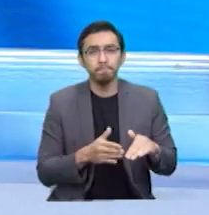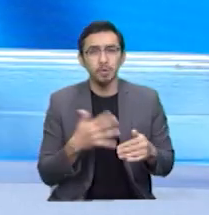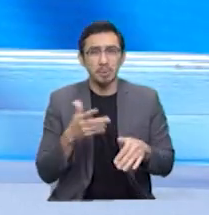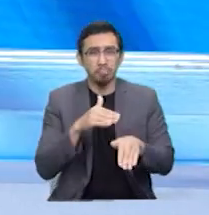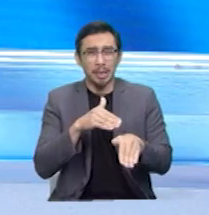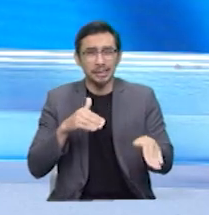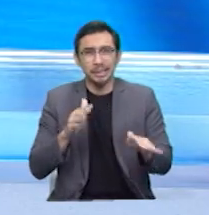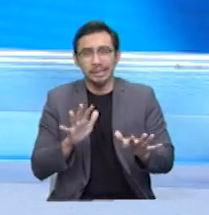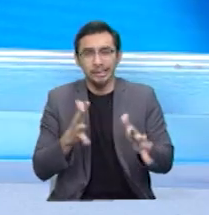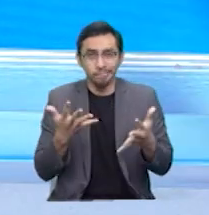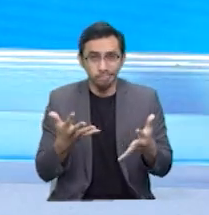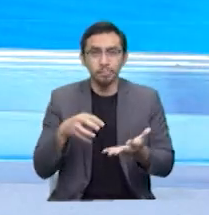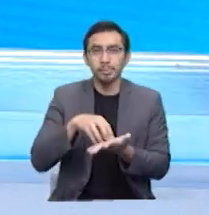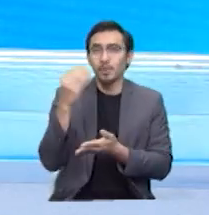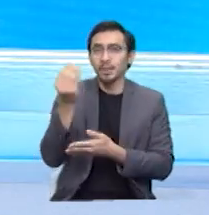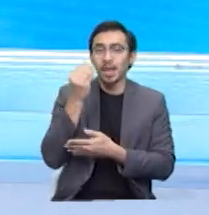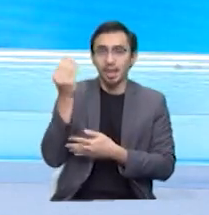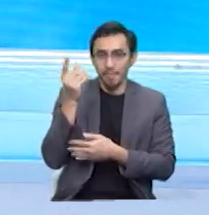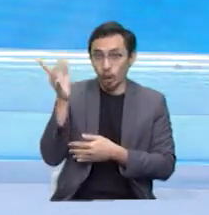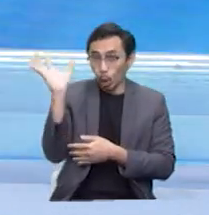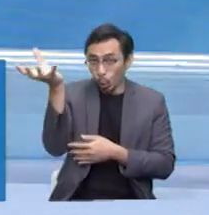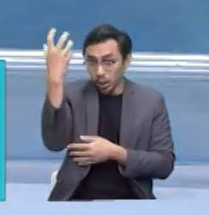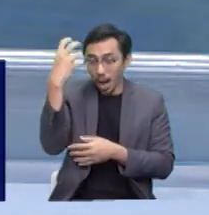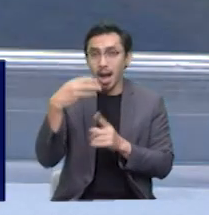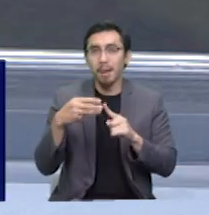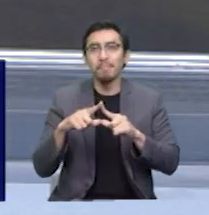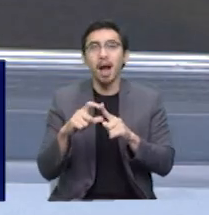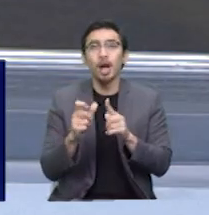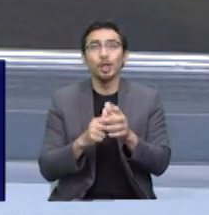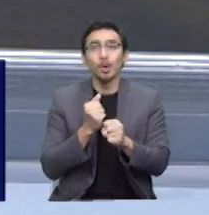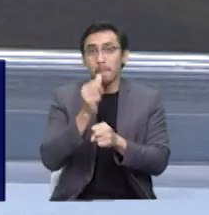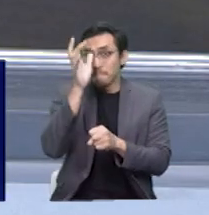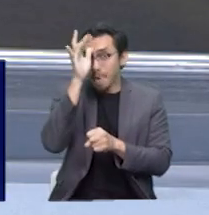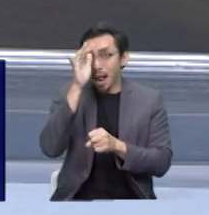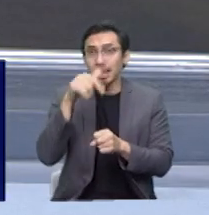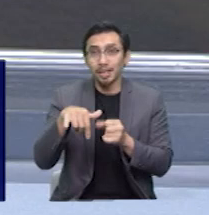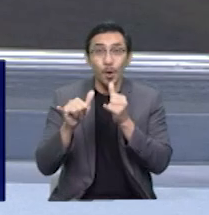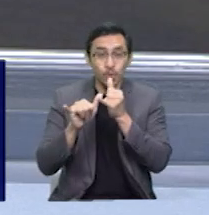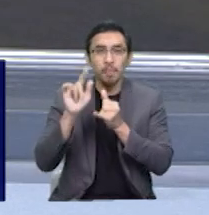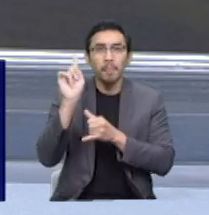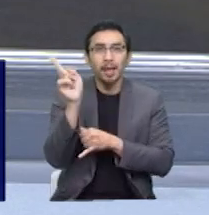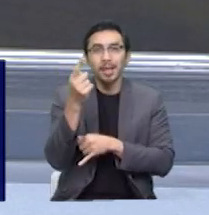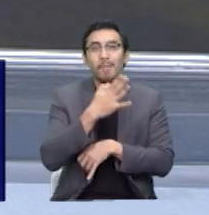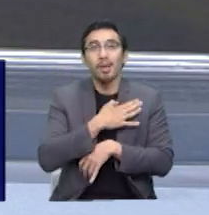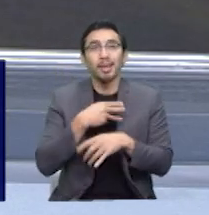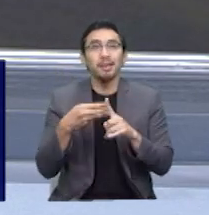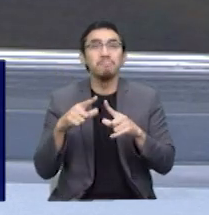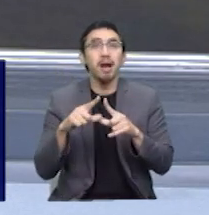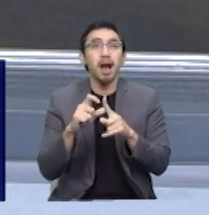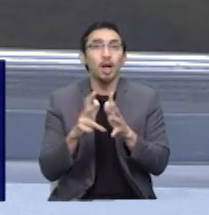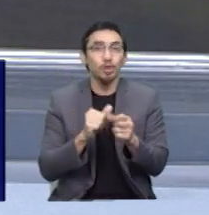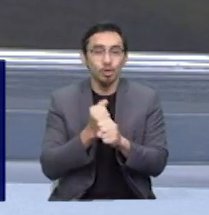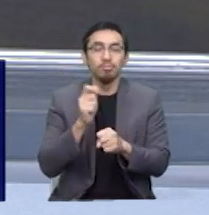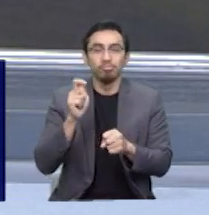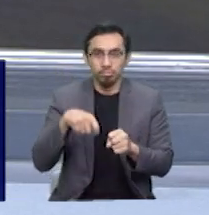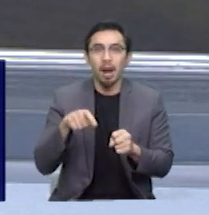Sementara itu, untuk menghindari kemacetan di kawasan wisata Kuta, Badung, Bali pada malam pergantian tahun baru, pemerintah Kabupaten Badung memperlakukan